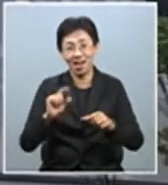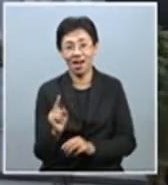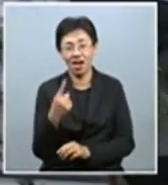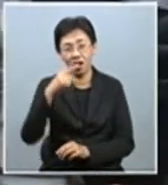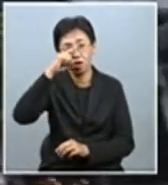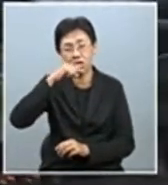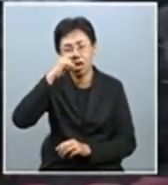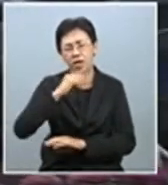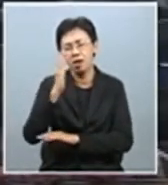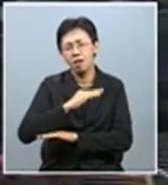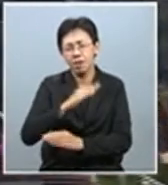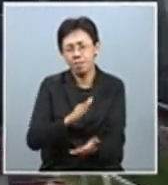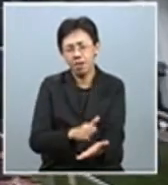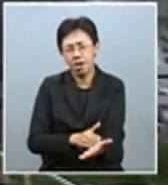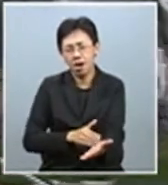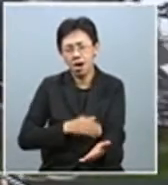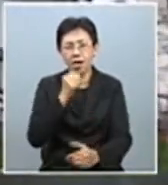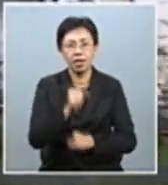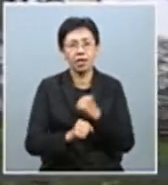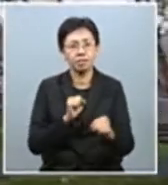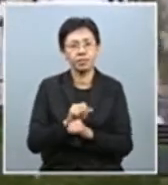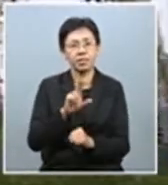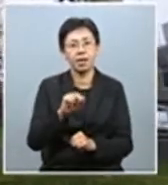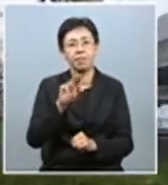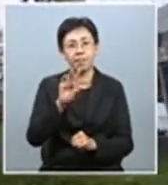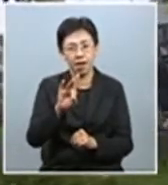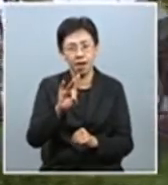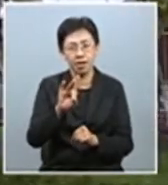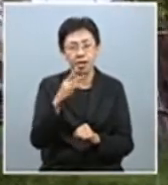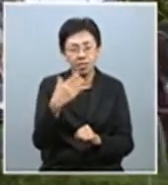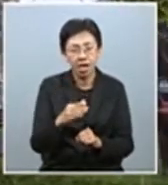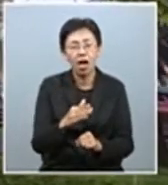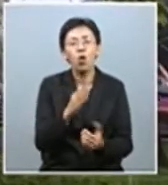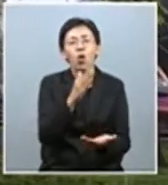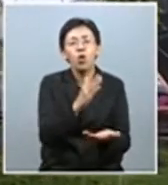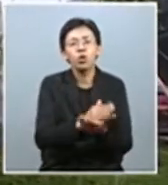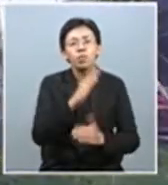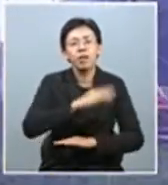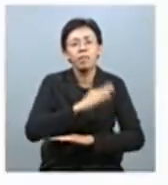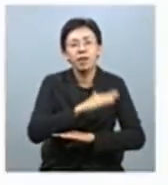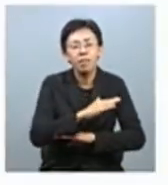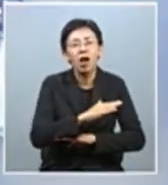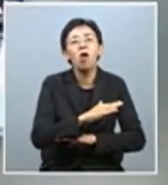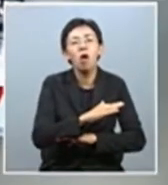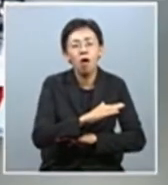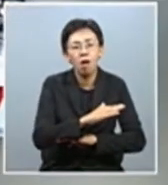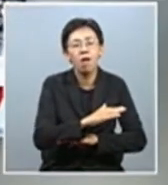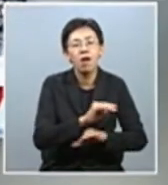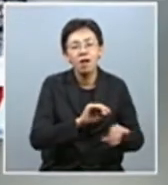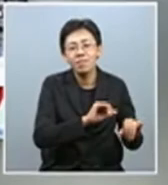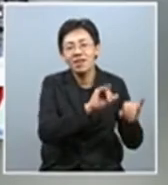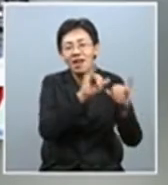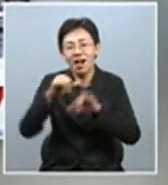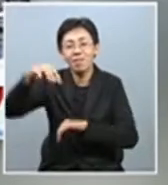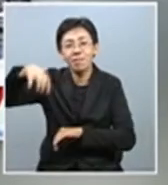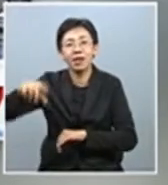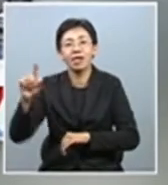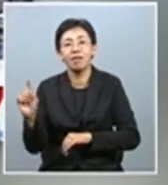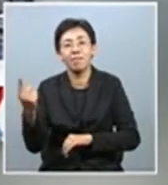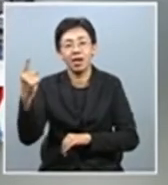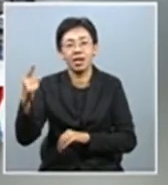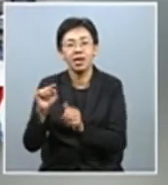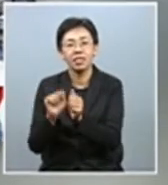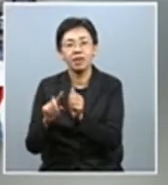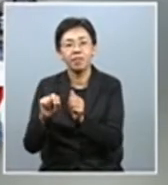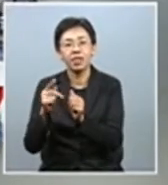นบัตรมายาวนานถึง38ปีนะครับก่อนยุติบทบาทเนื่องจากมีการขยับขยายไปเปิดโรงพิมพ์แห่งใหม่ที่อำเภอนคร